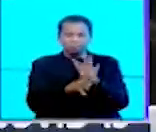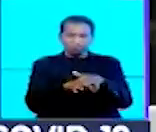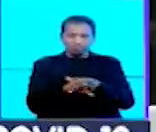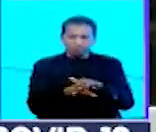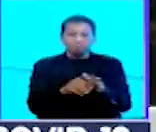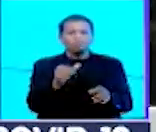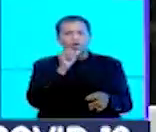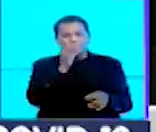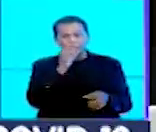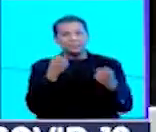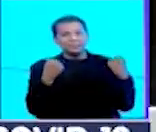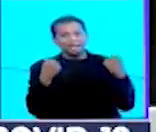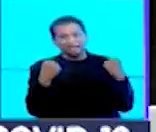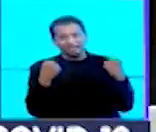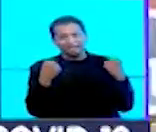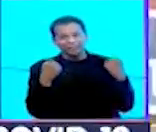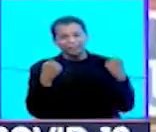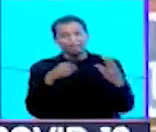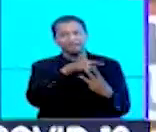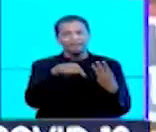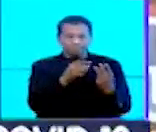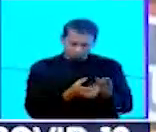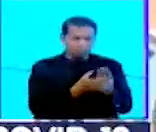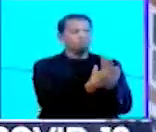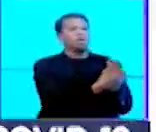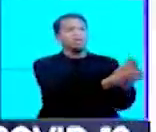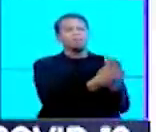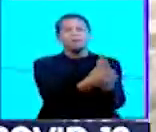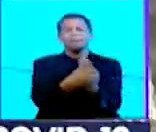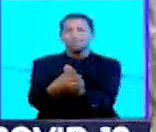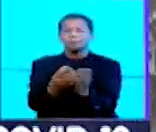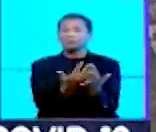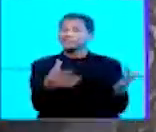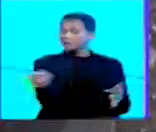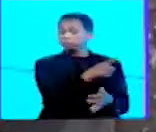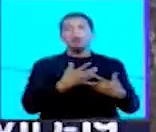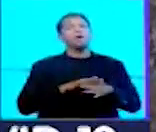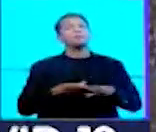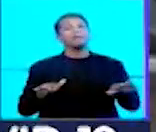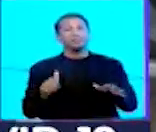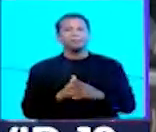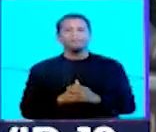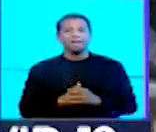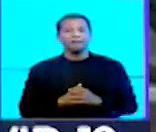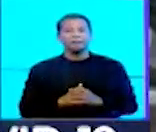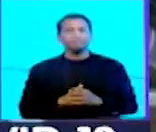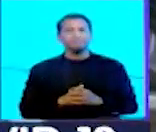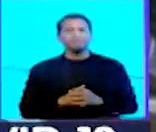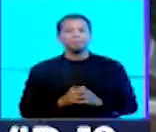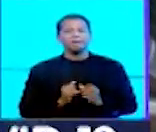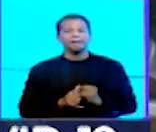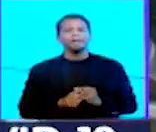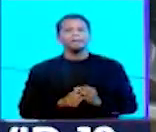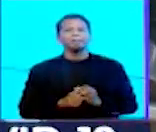yang nanti bisa membuat masyarakat lebih aman. Dukungan MNC Peduli ini tidak terlepas dari upaya